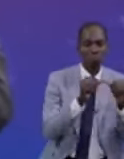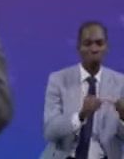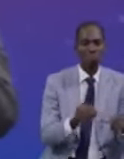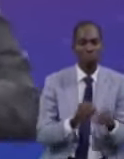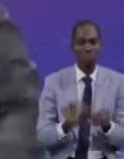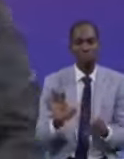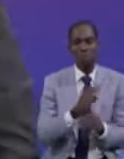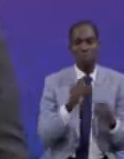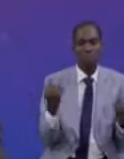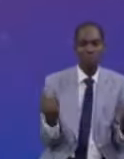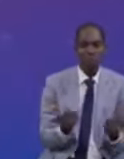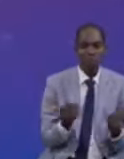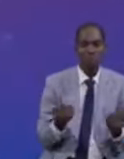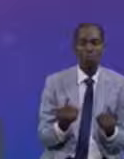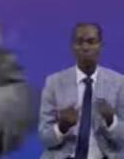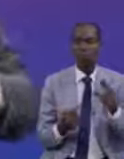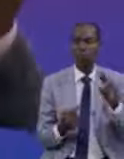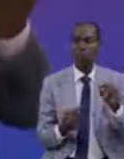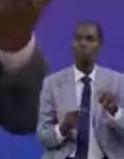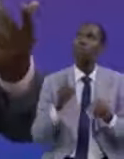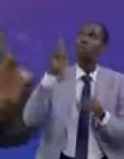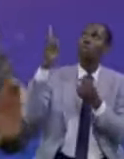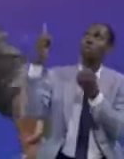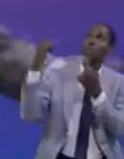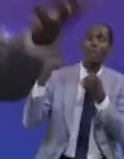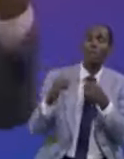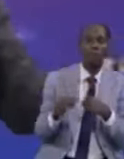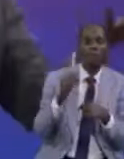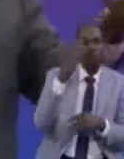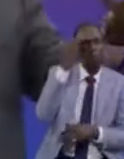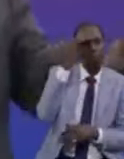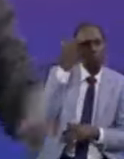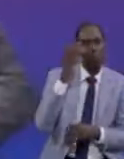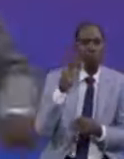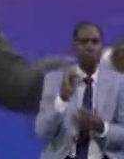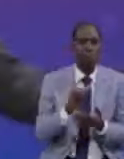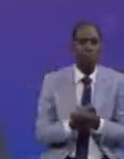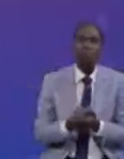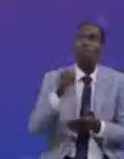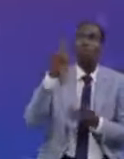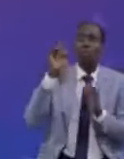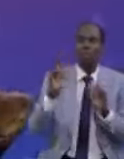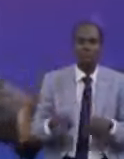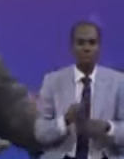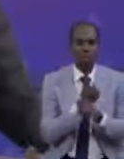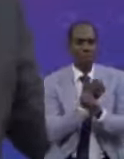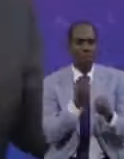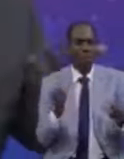son royaume non il est venu pour sauver pour